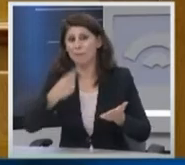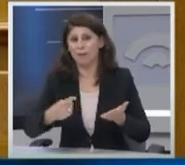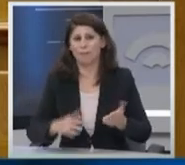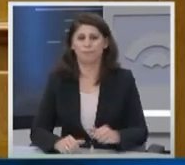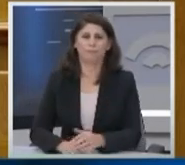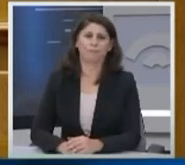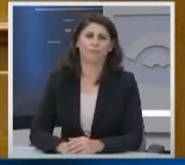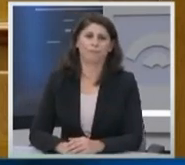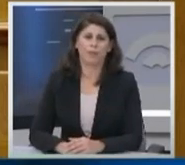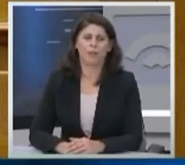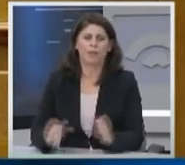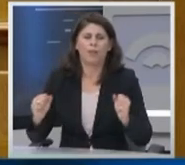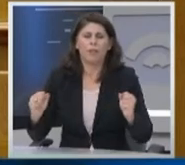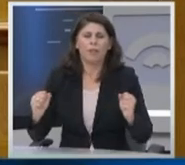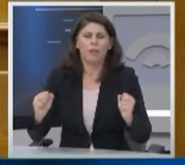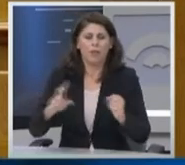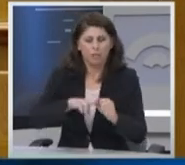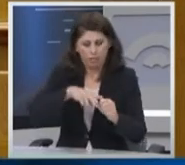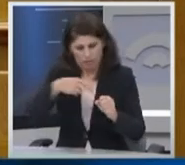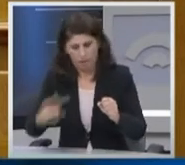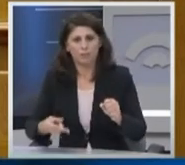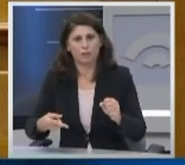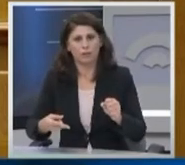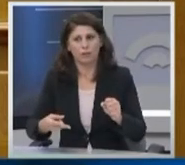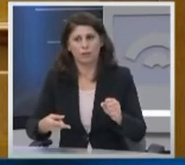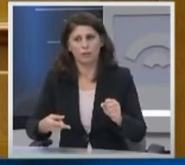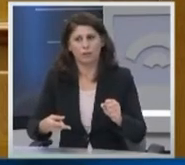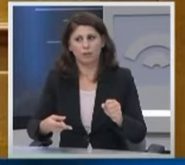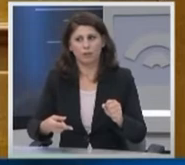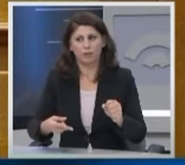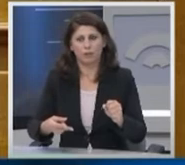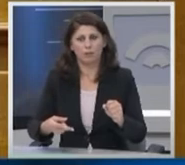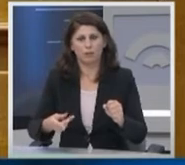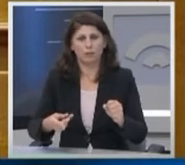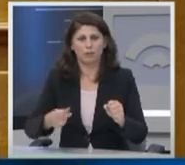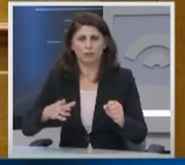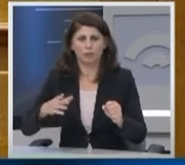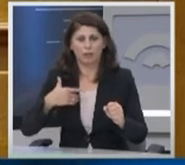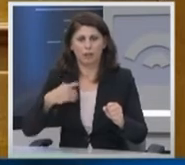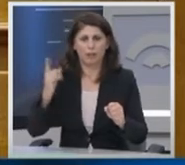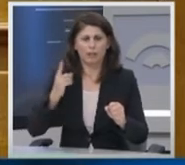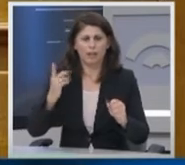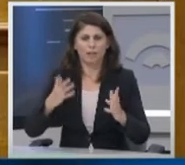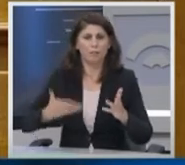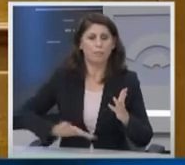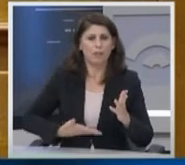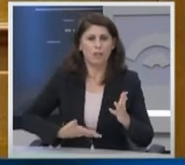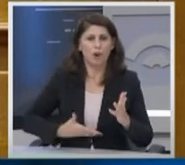Δεν βαστώ, θα πέσω κάτω, ντράπου, της προγόνης ντράπου, αντραλίζομαι,